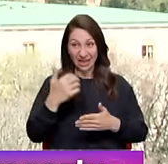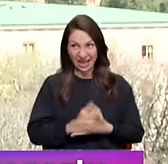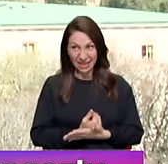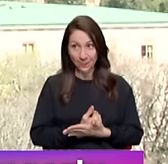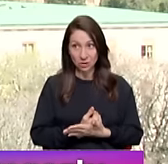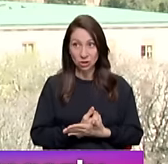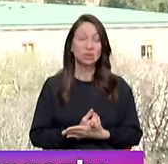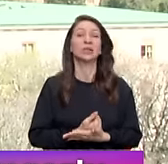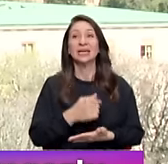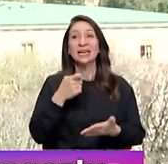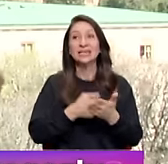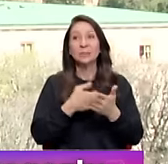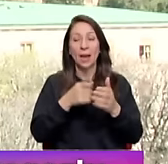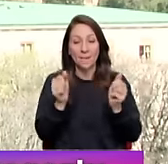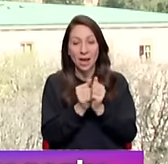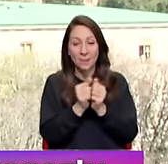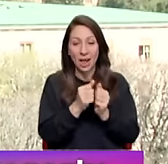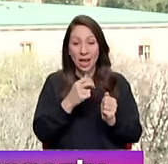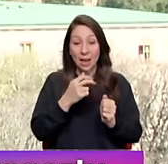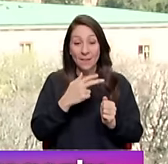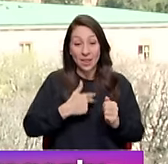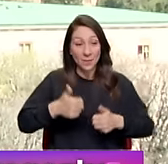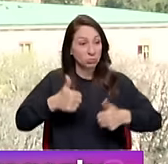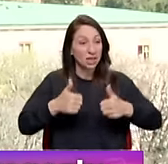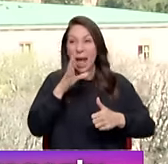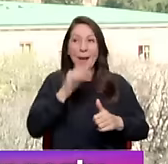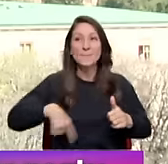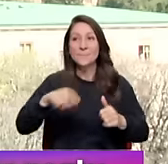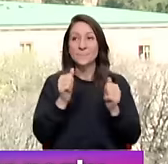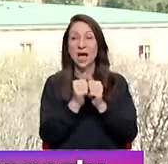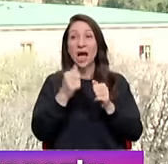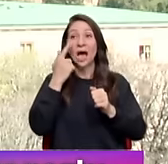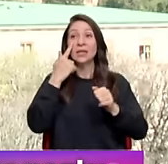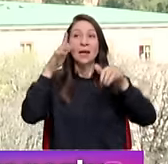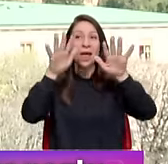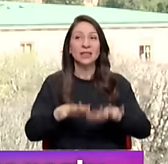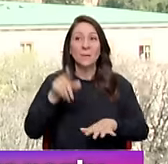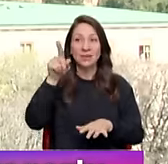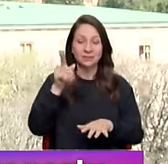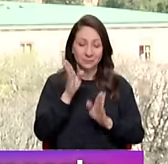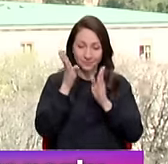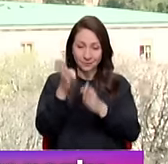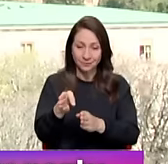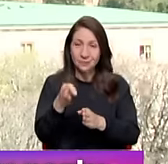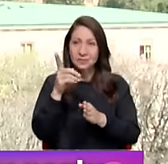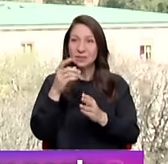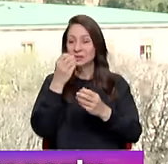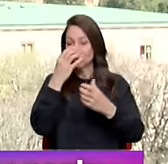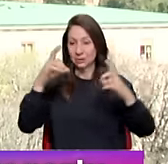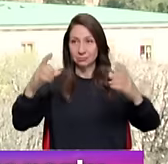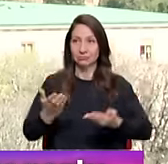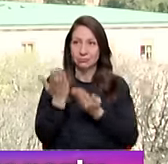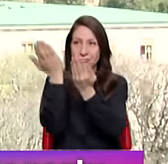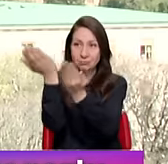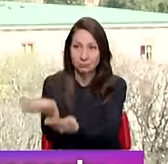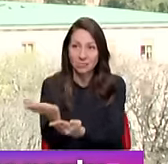kazanmış isimlerle birlikte, belediye başkanlarıyla birlikte Anıtkabir'de Atan'ın huzuruna çıkacak ve mozoleye çelenk